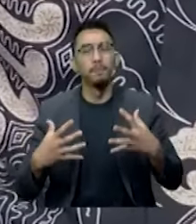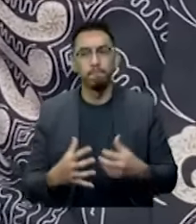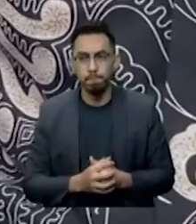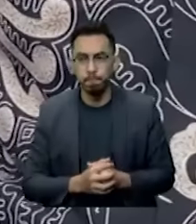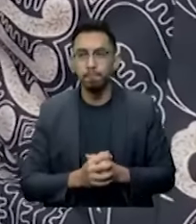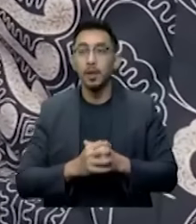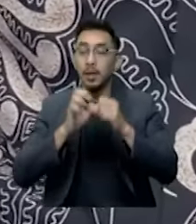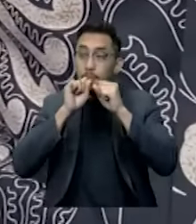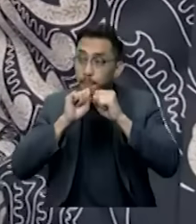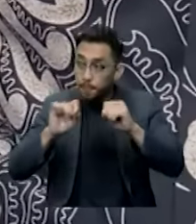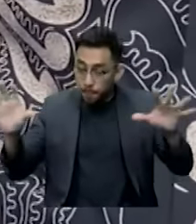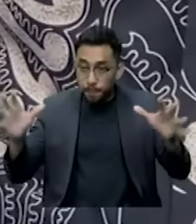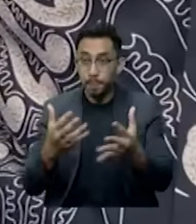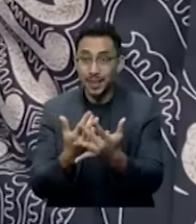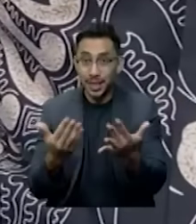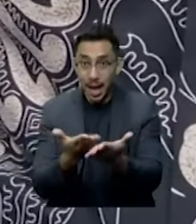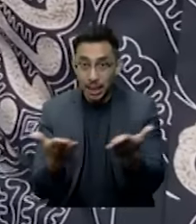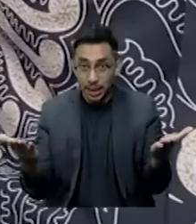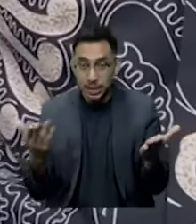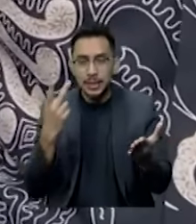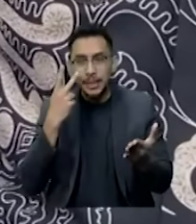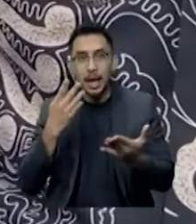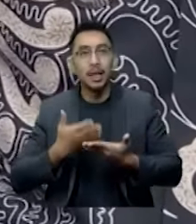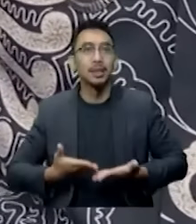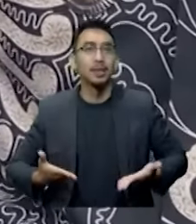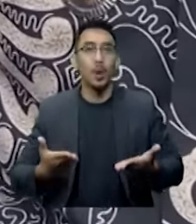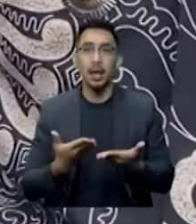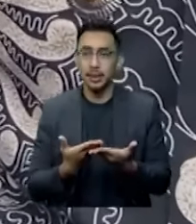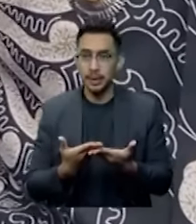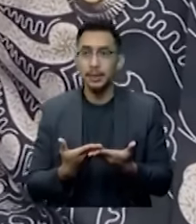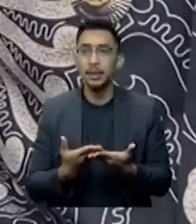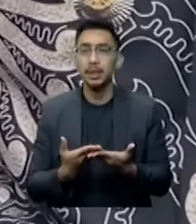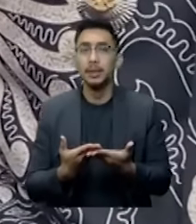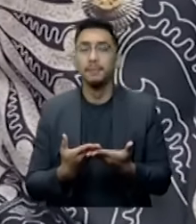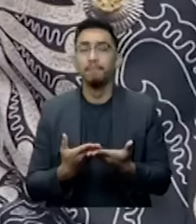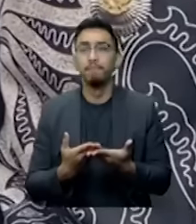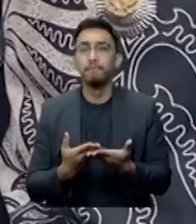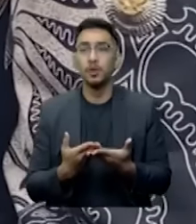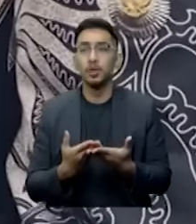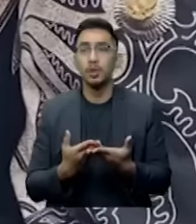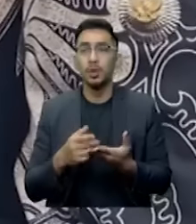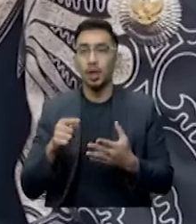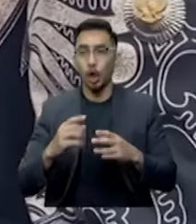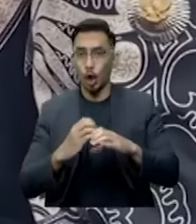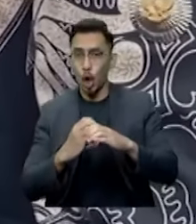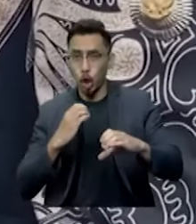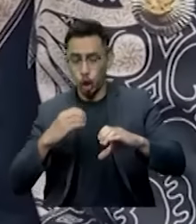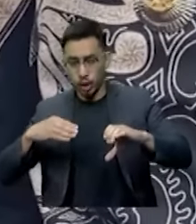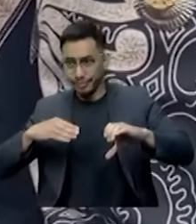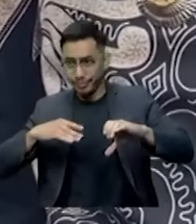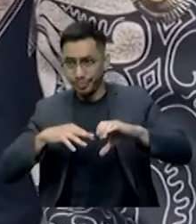masyarakat agar menjaga lingkungan sekitarnya, kemudian membersihkan got, membersihkan